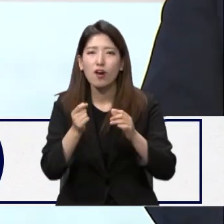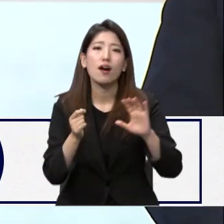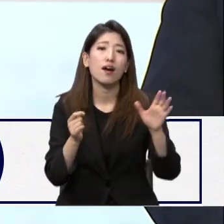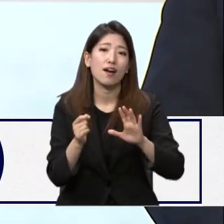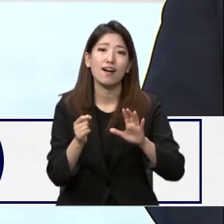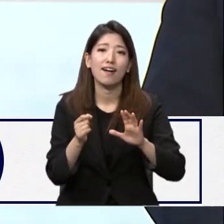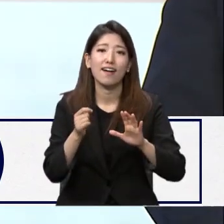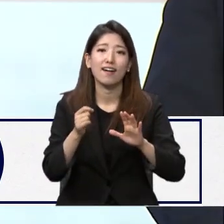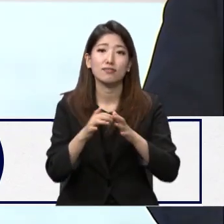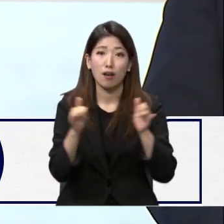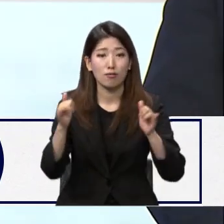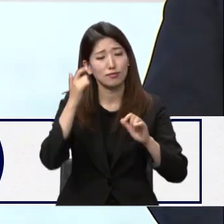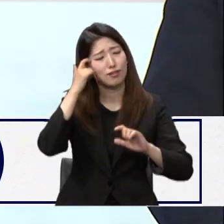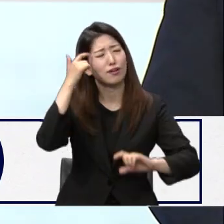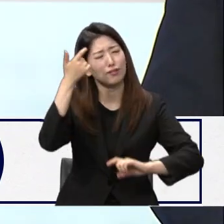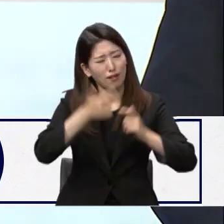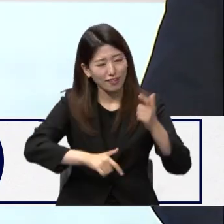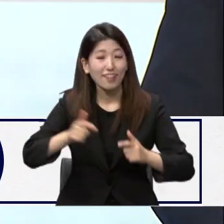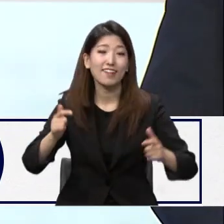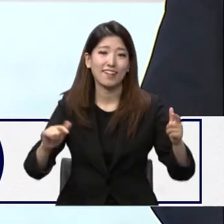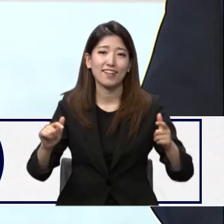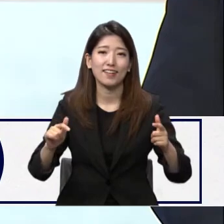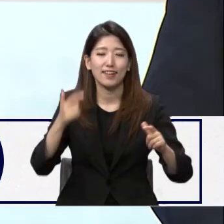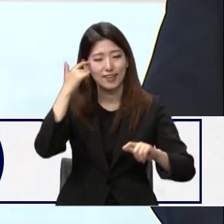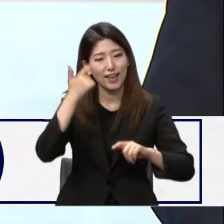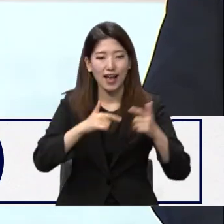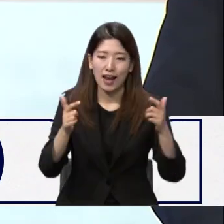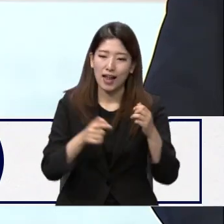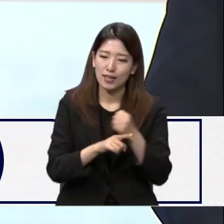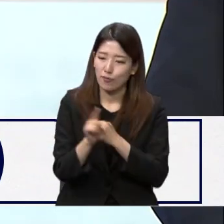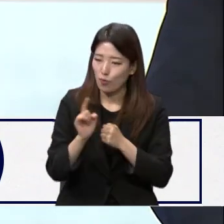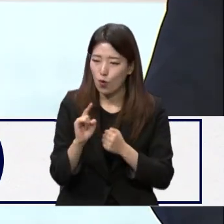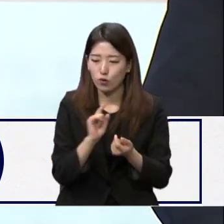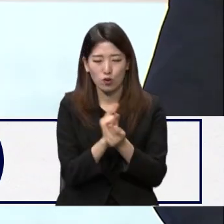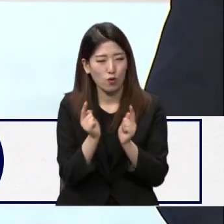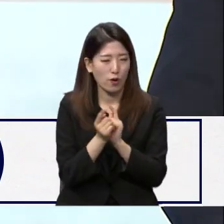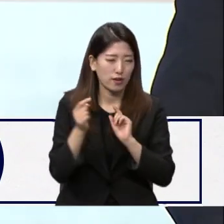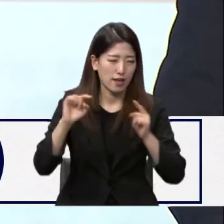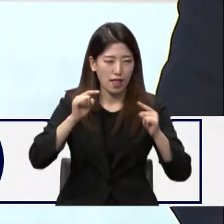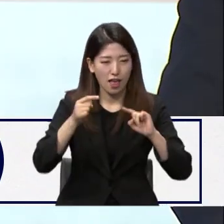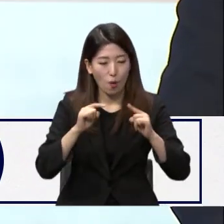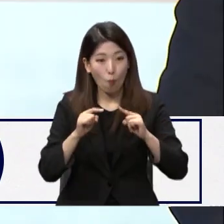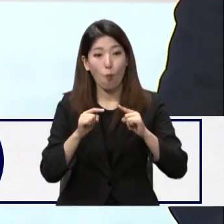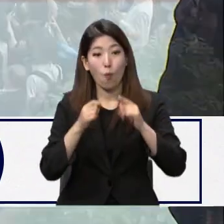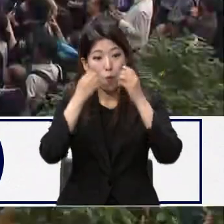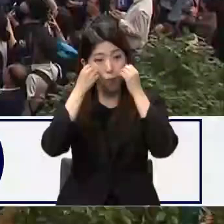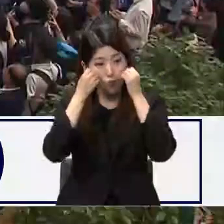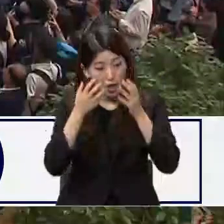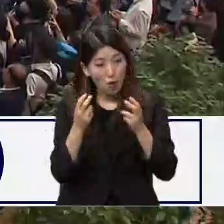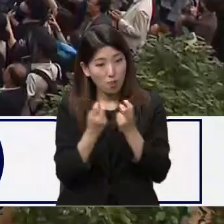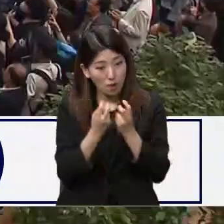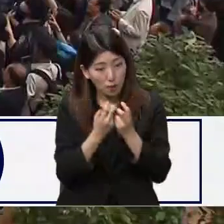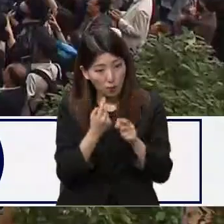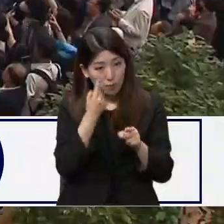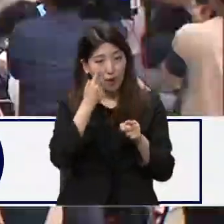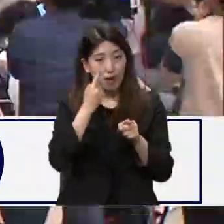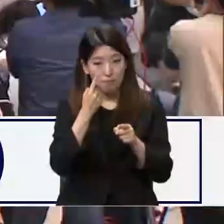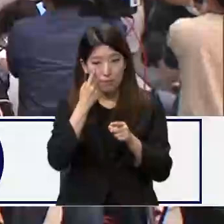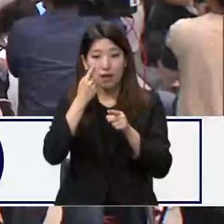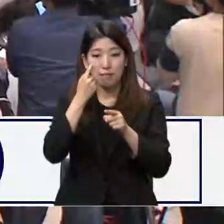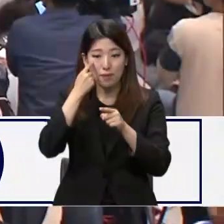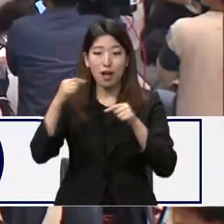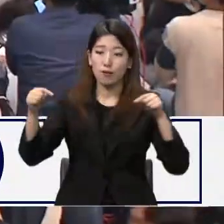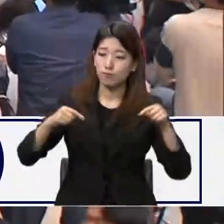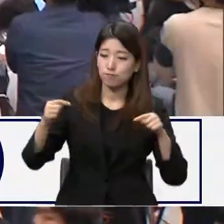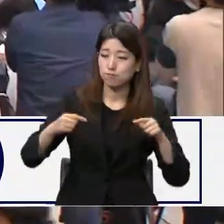있는 것이 아니고 서로 결합하면서 새로운 것들이 나오는 그런 과정입니다 그래서 이낙연